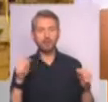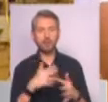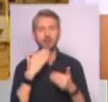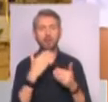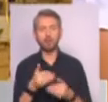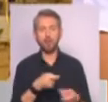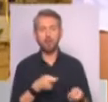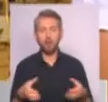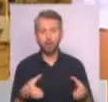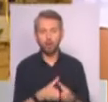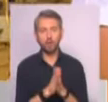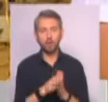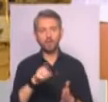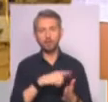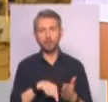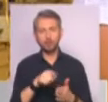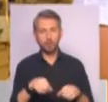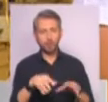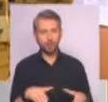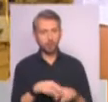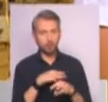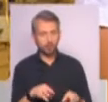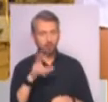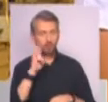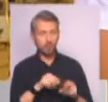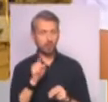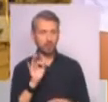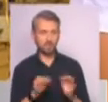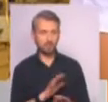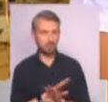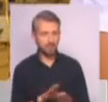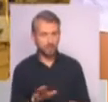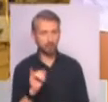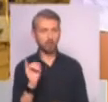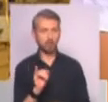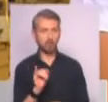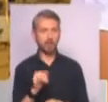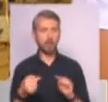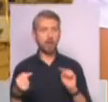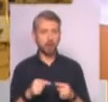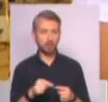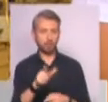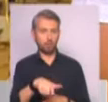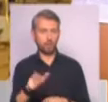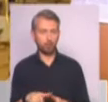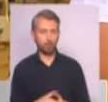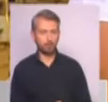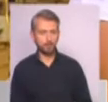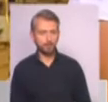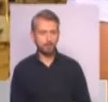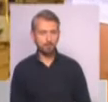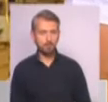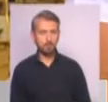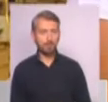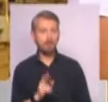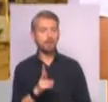з проханням відмінити цю постанову Кабінету міністрів. Вважаю її несправедливою і антигуманною. Ну, як